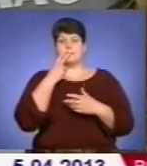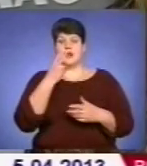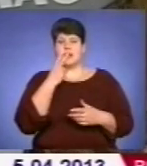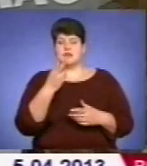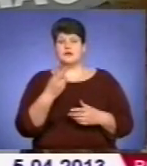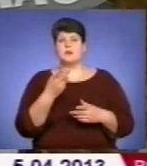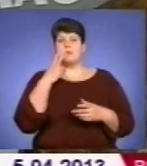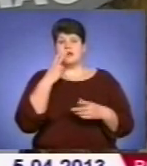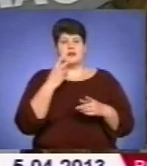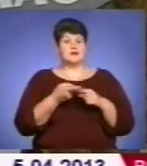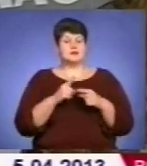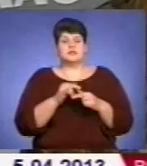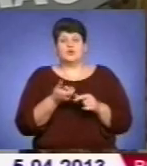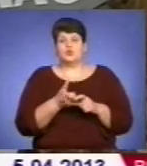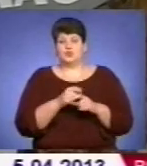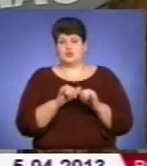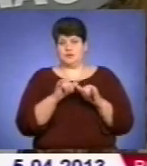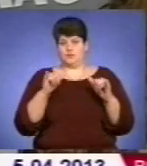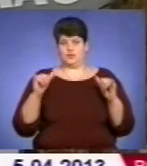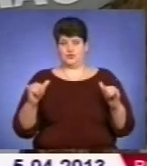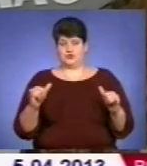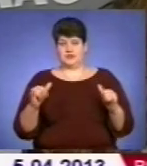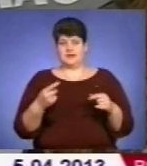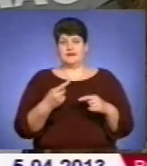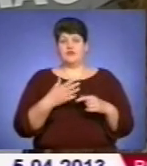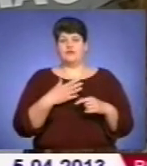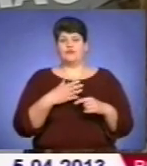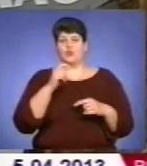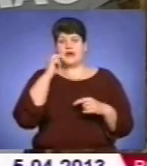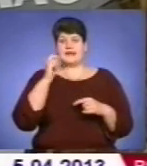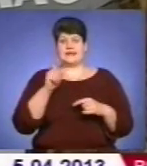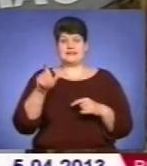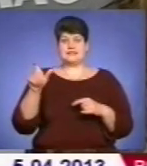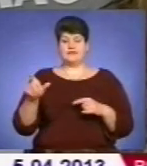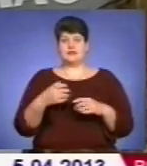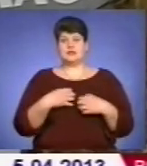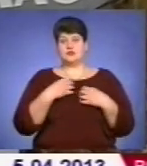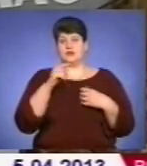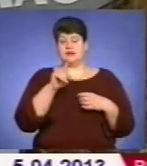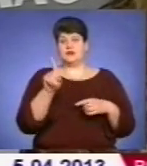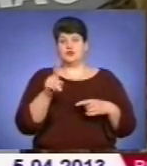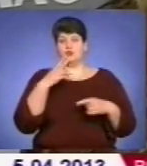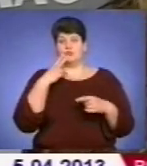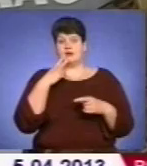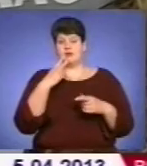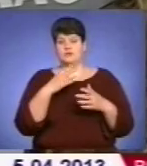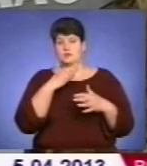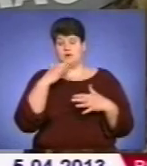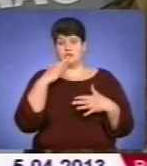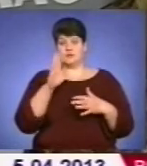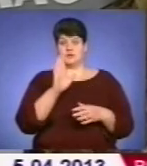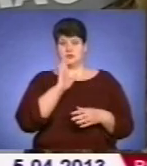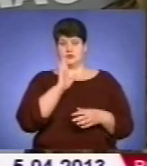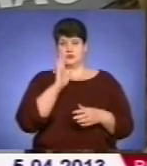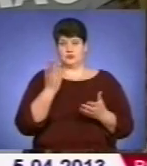тому що паління зараз досить поширене нації українців, і страшно те, що поширене паління більше серед жінок навіть часом, ніж